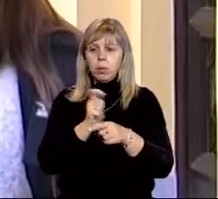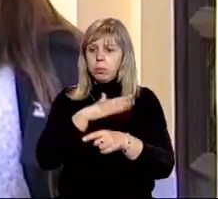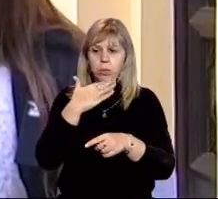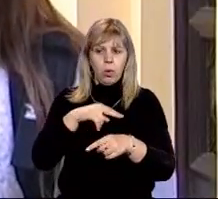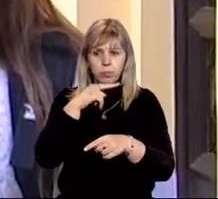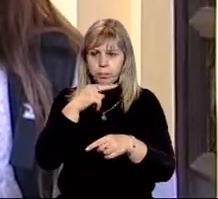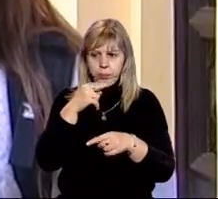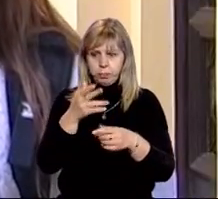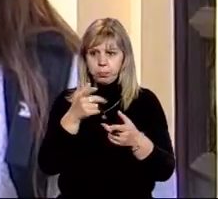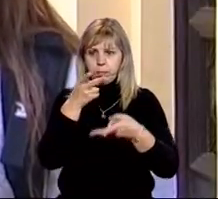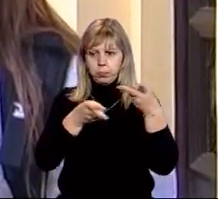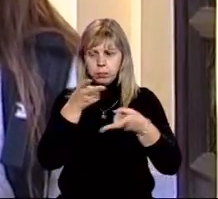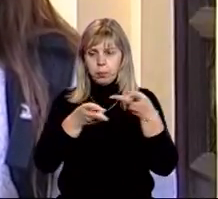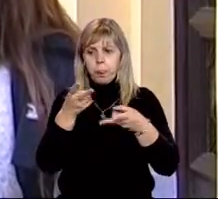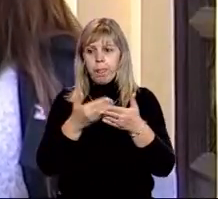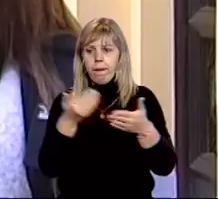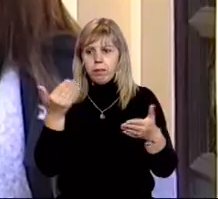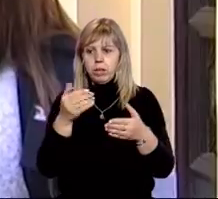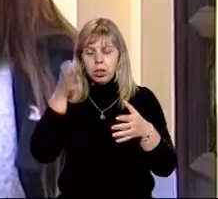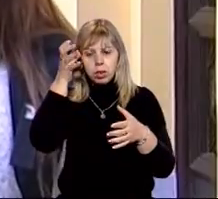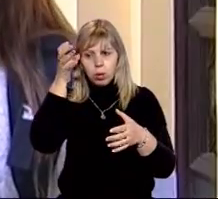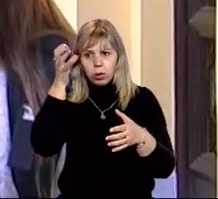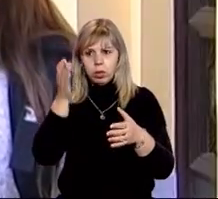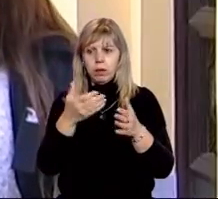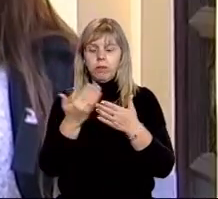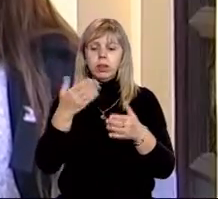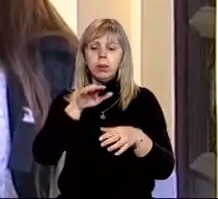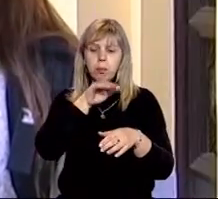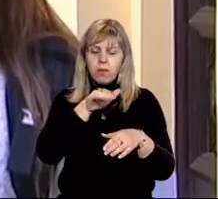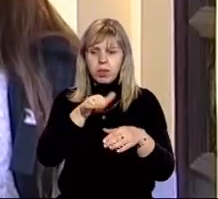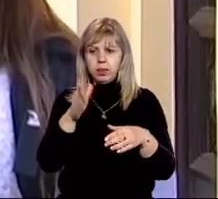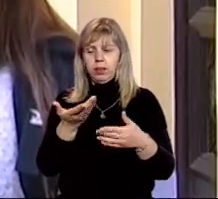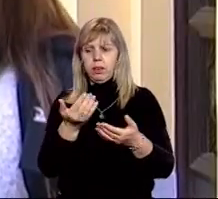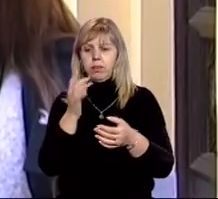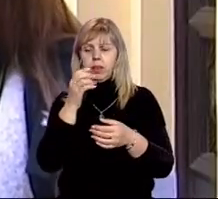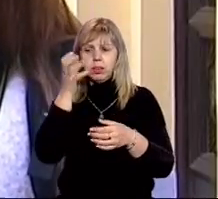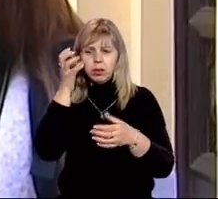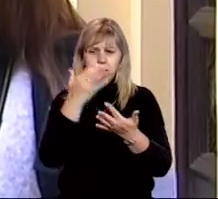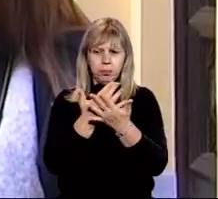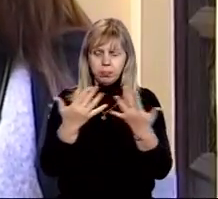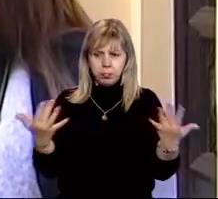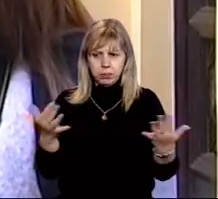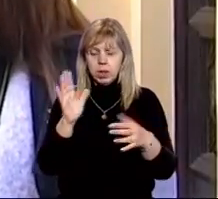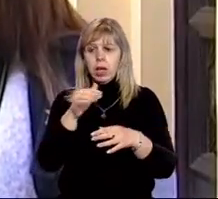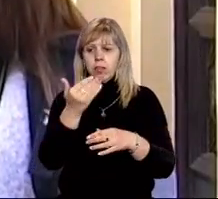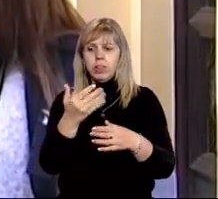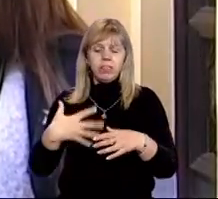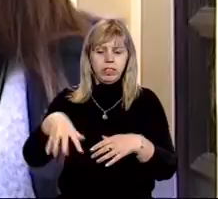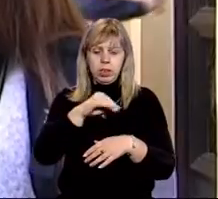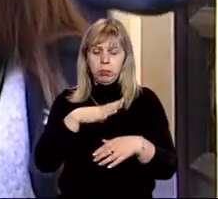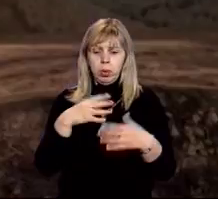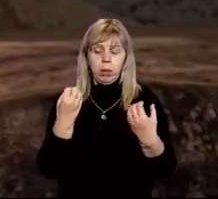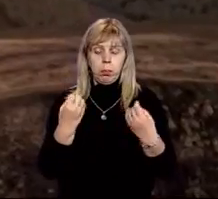зауважень, причому від науковців, від докторів наук, від кандидатів наук, від наукових установ. І вони всі були